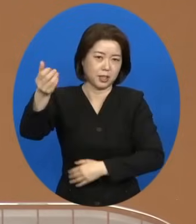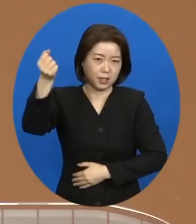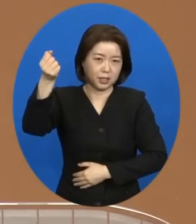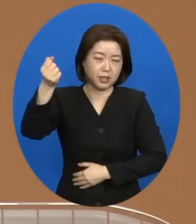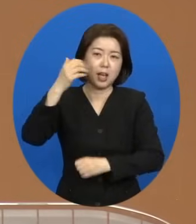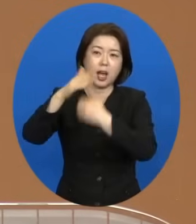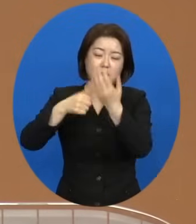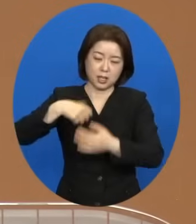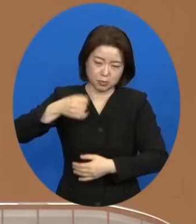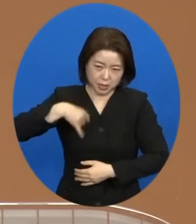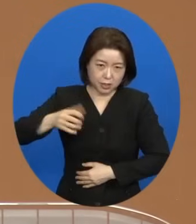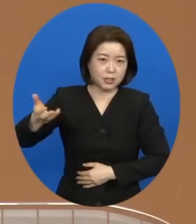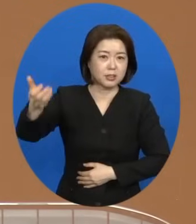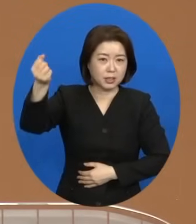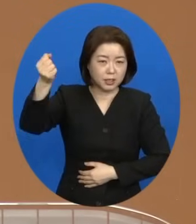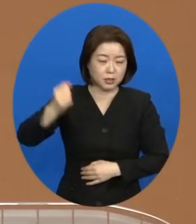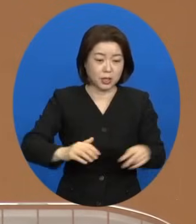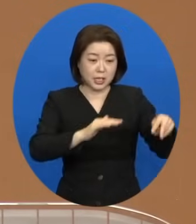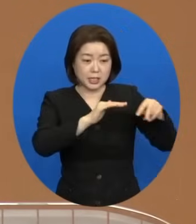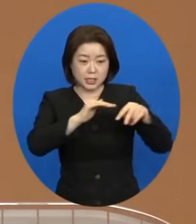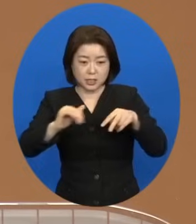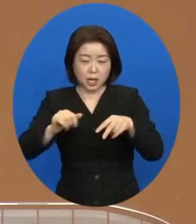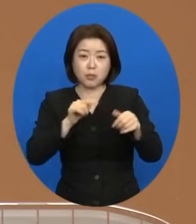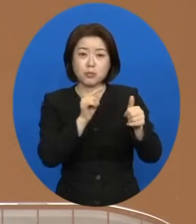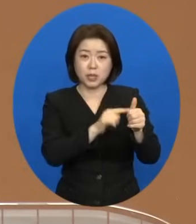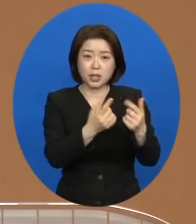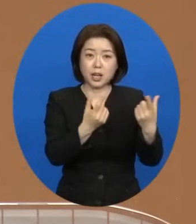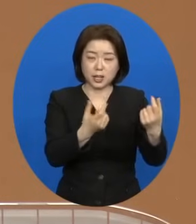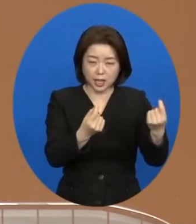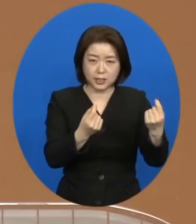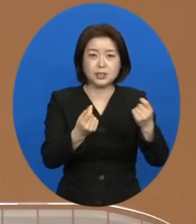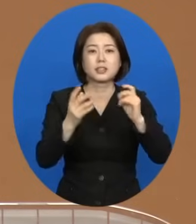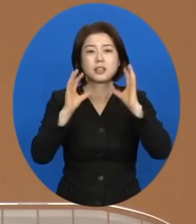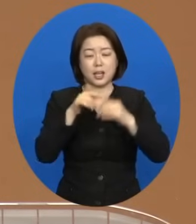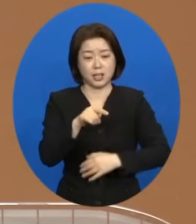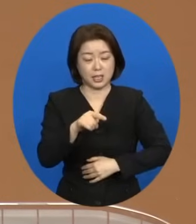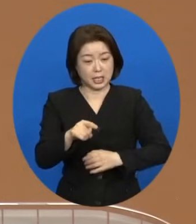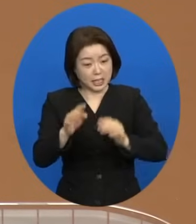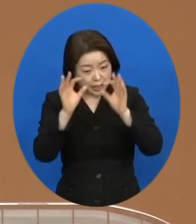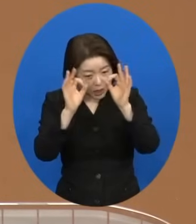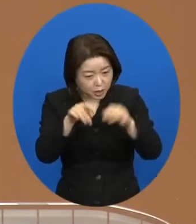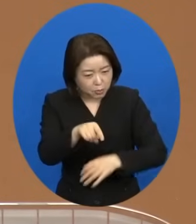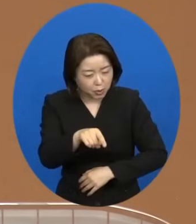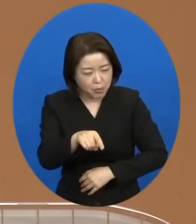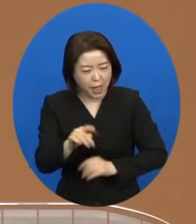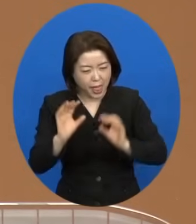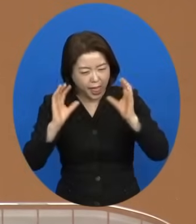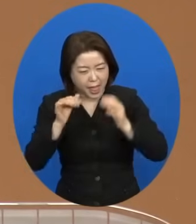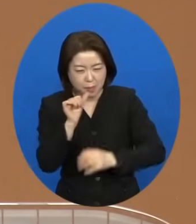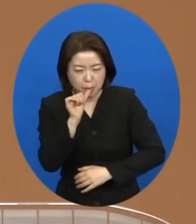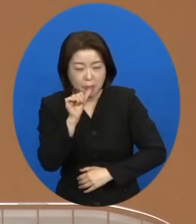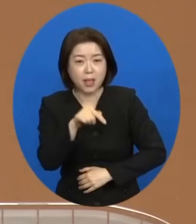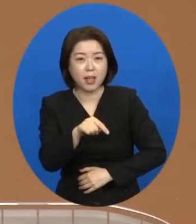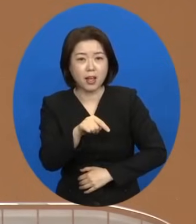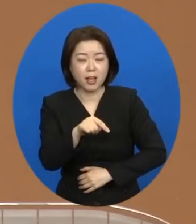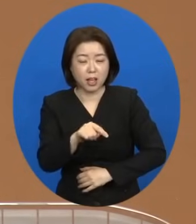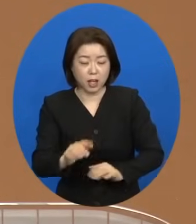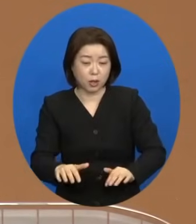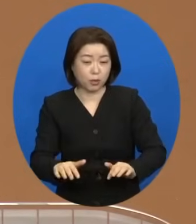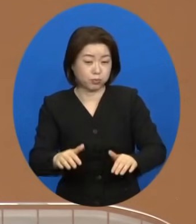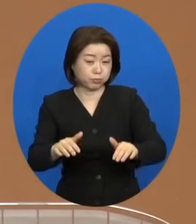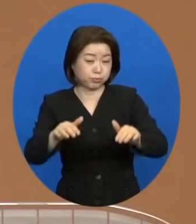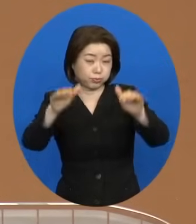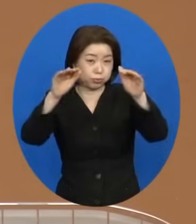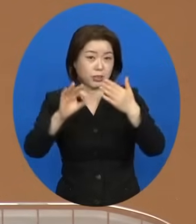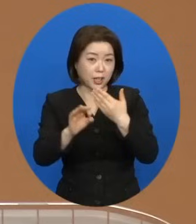자녀입니다 사무엘과 같은 존재입니다 지금은 젖먹이처럼 보이지만이 아이가 폭풍 성장하면